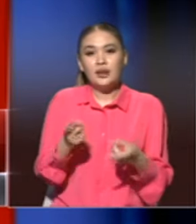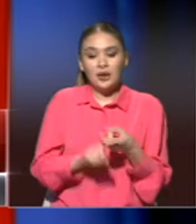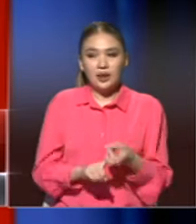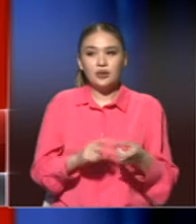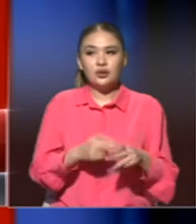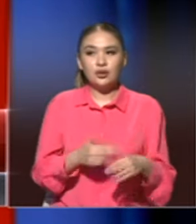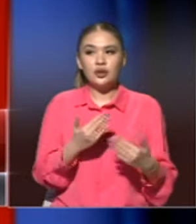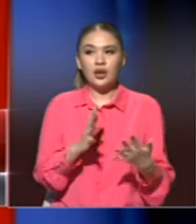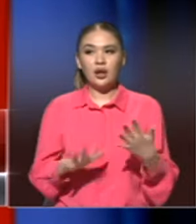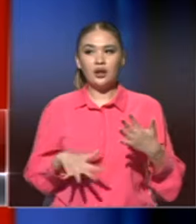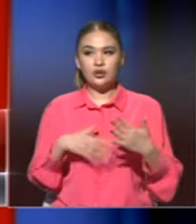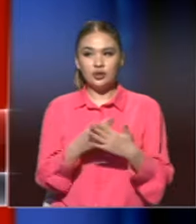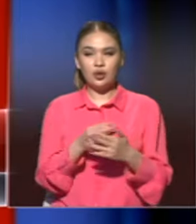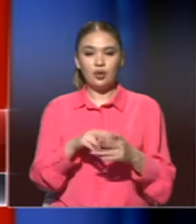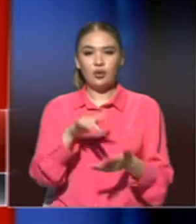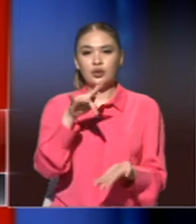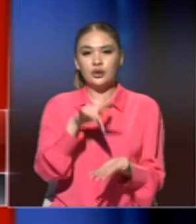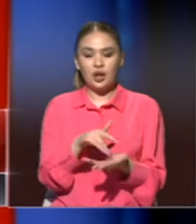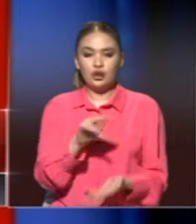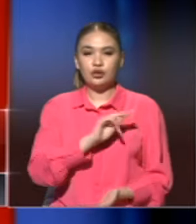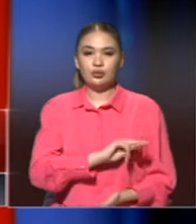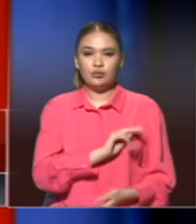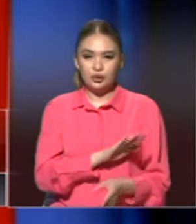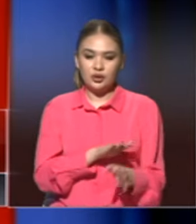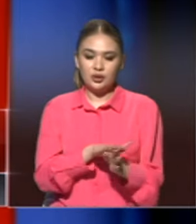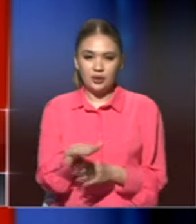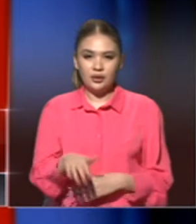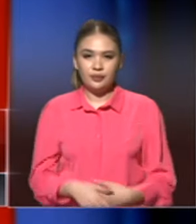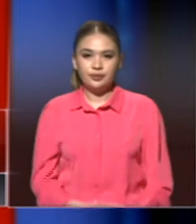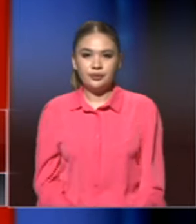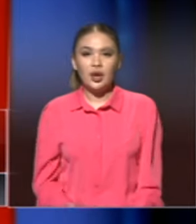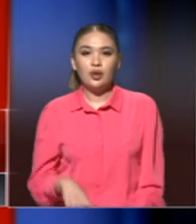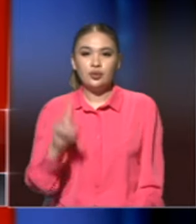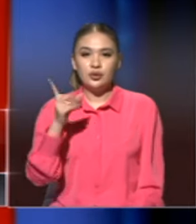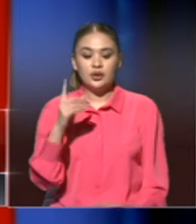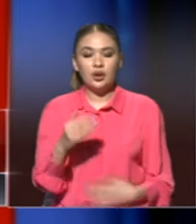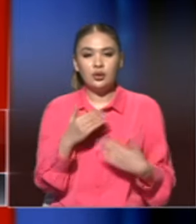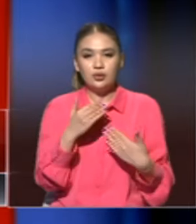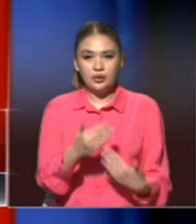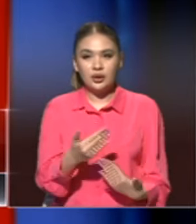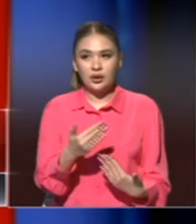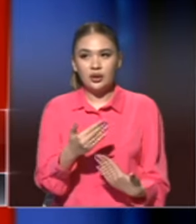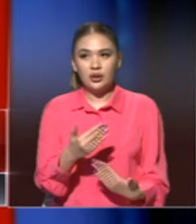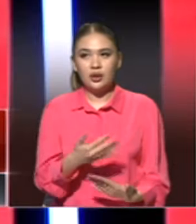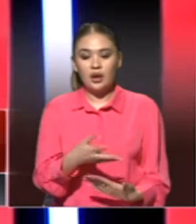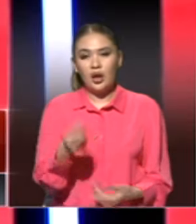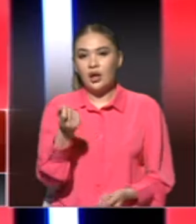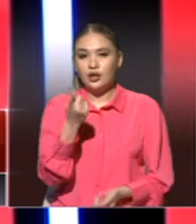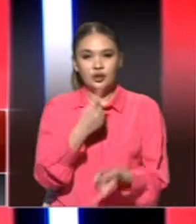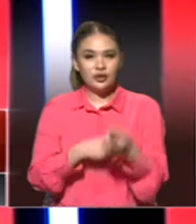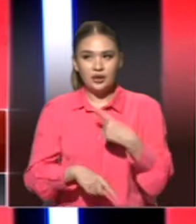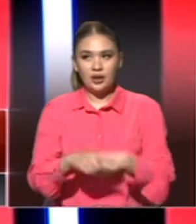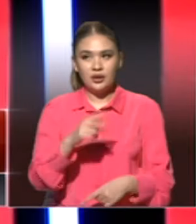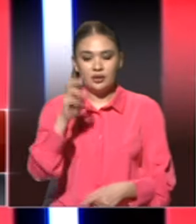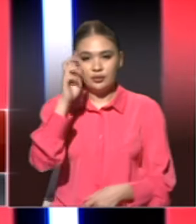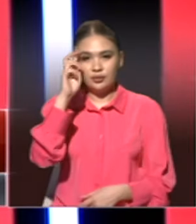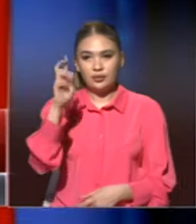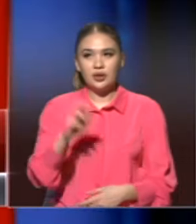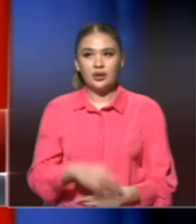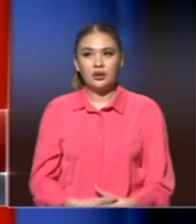ол қаржы орталығы ол бойынша жұмыс жасайды. Өйткені жаңағы оқу ақшасын қайтарып алады мемлекет. Иә,